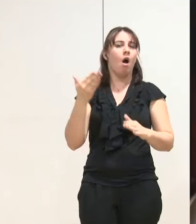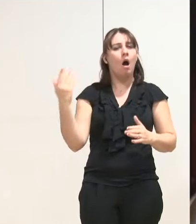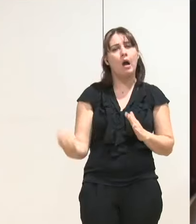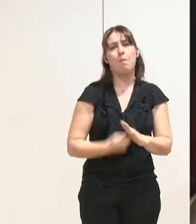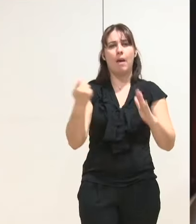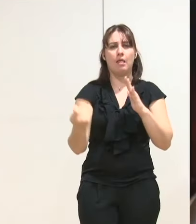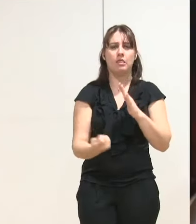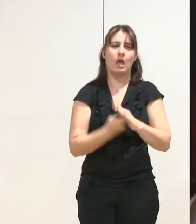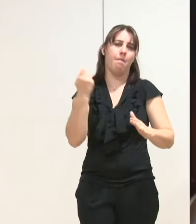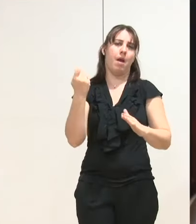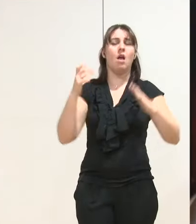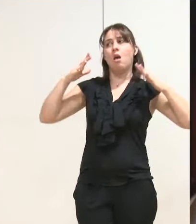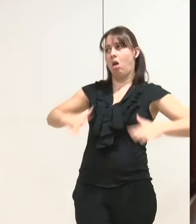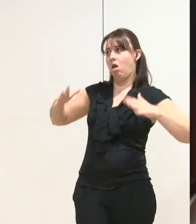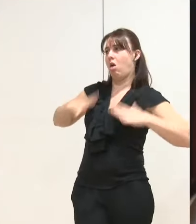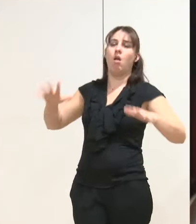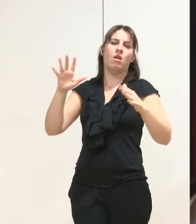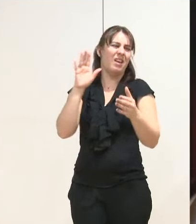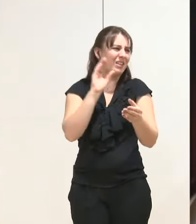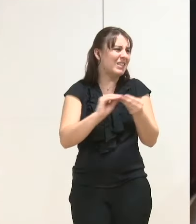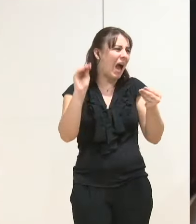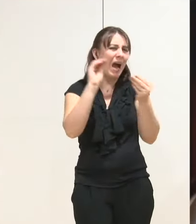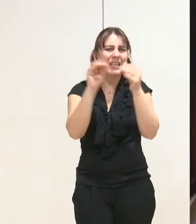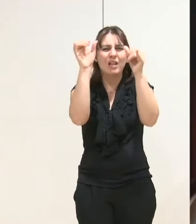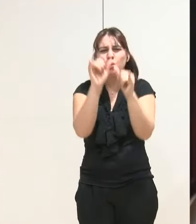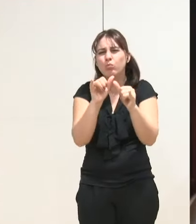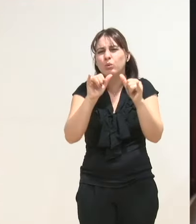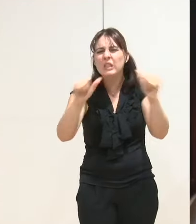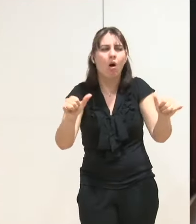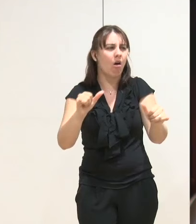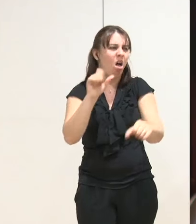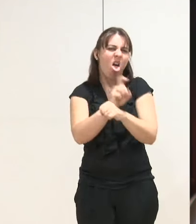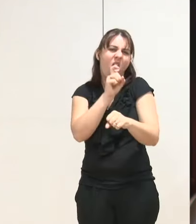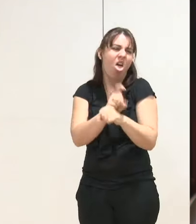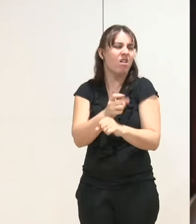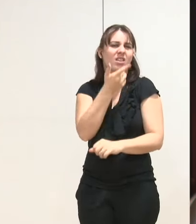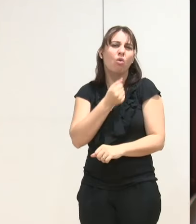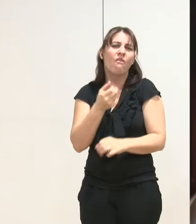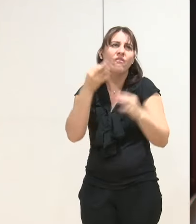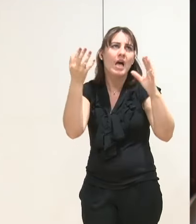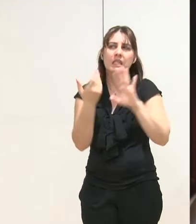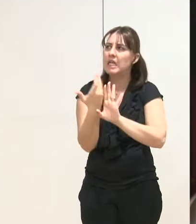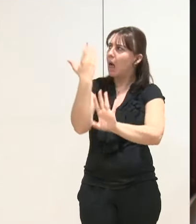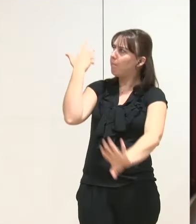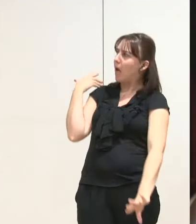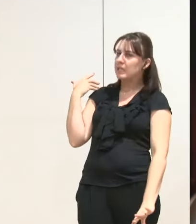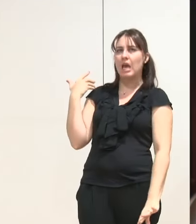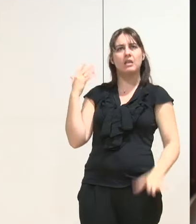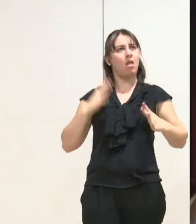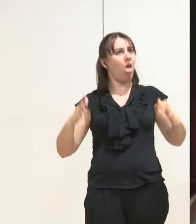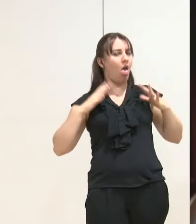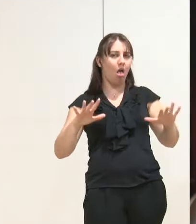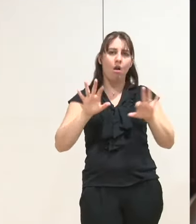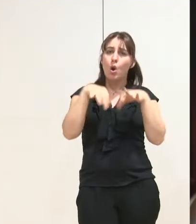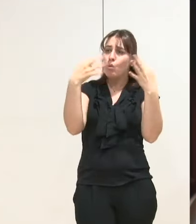et de refuge dans la caricature et la la critique facile du passé pour nous dire plus concrètement les choix